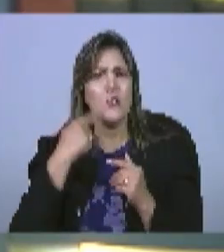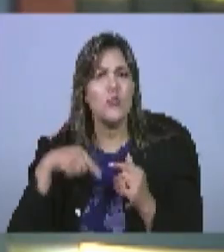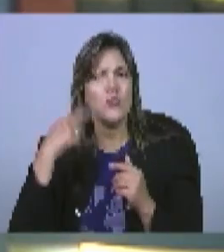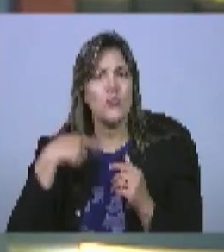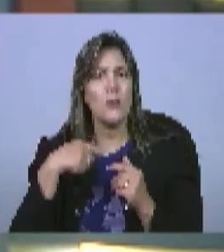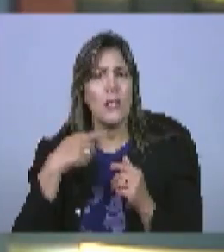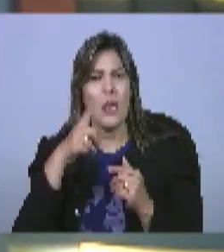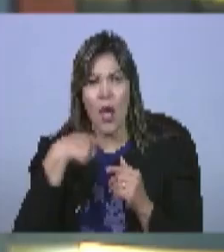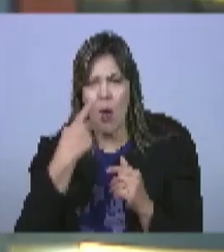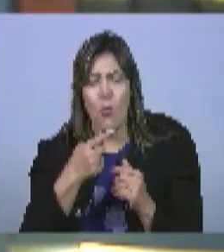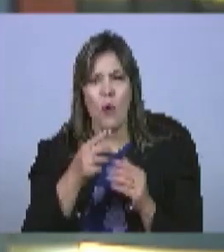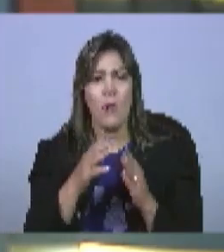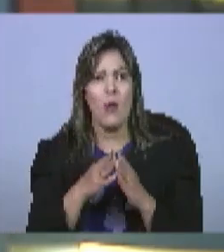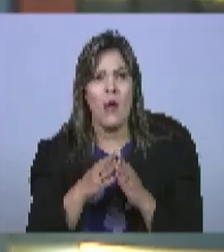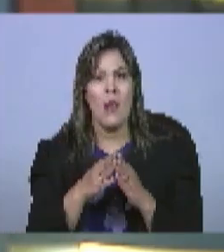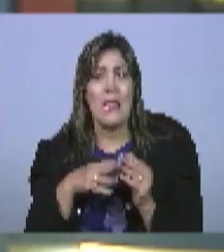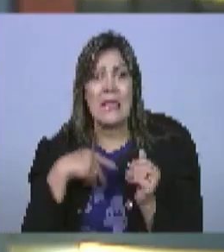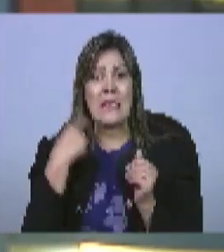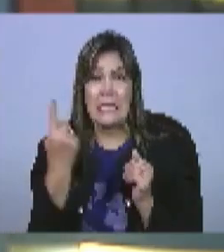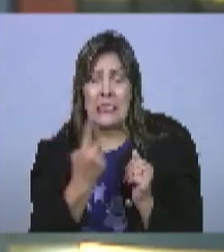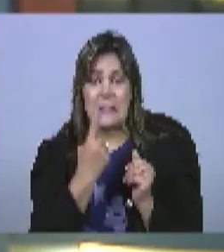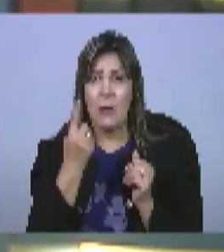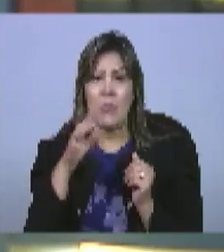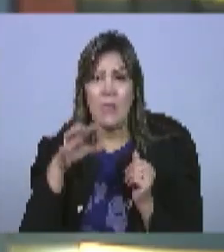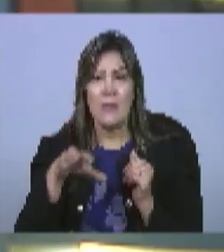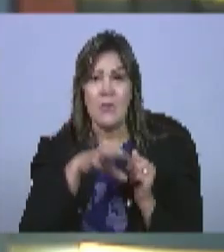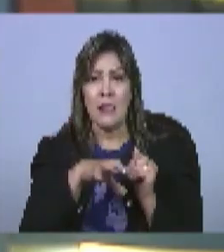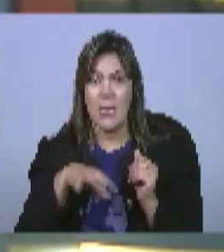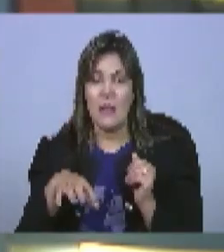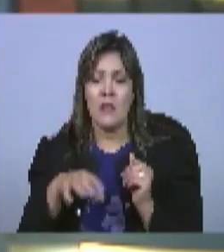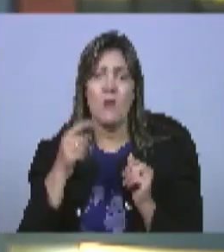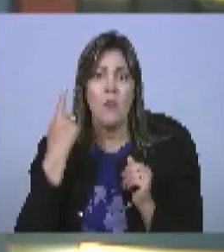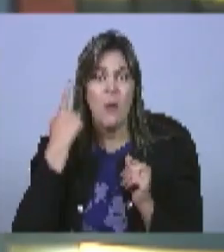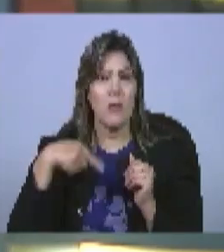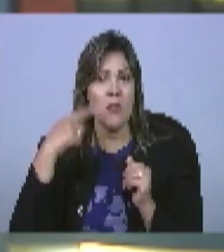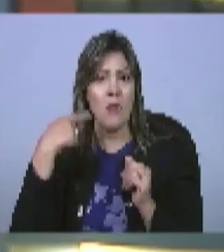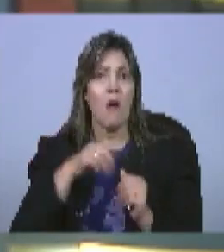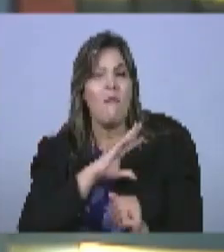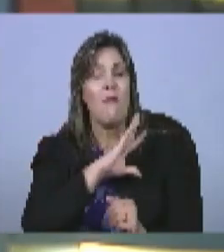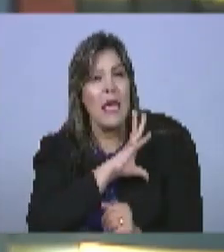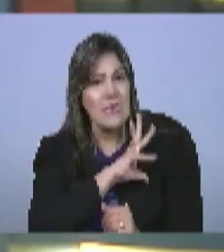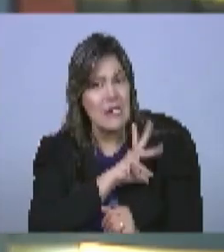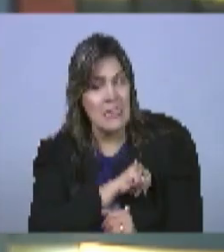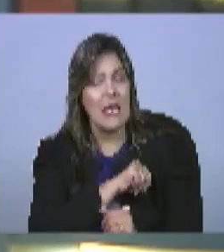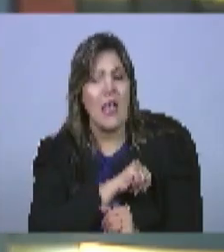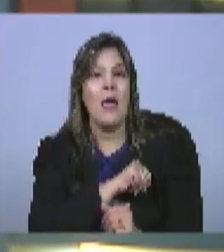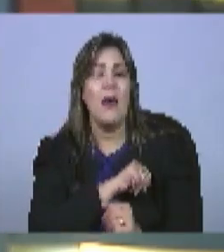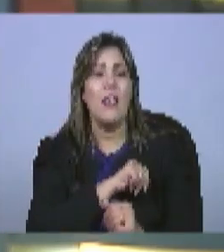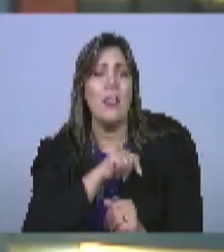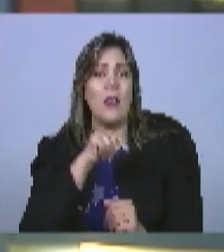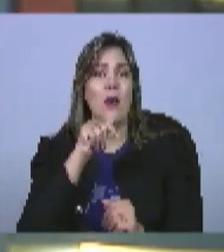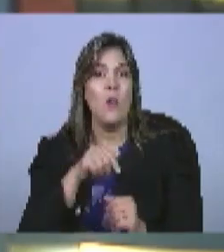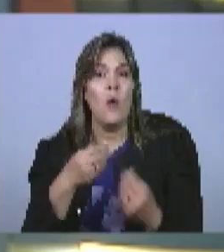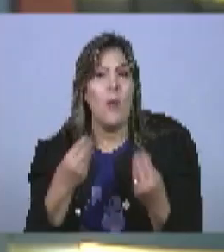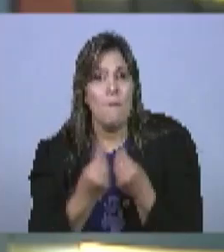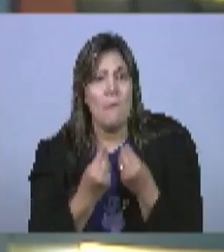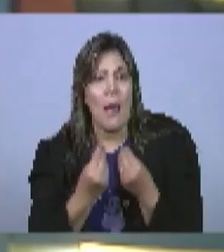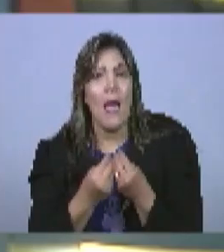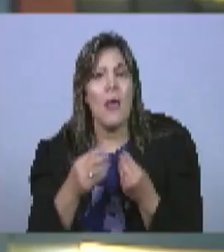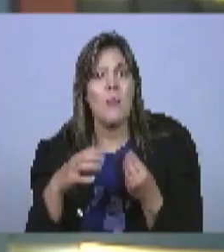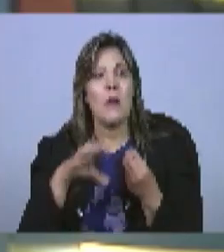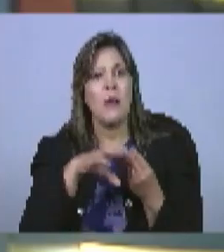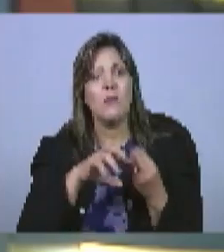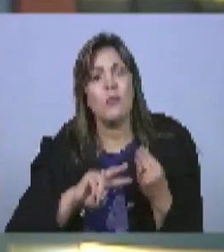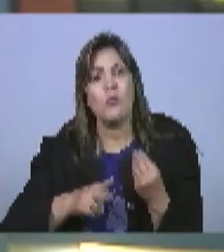السوداني ان طبعا طبيعه الاحداث في المنطقه والحرب في غزه وما يرافقها من احداث